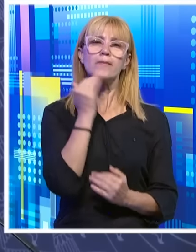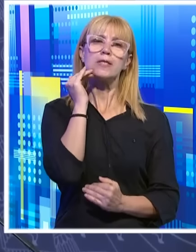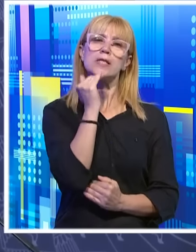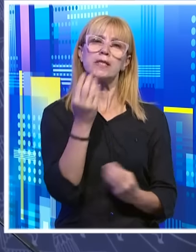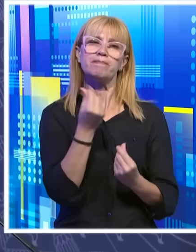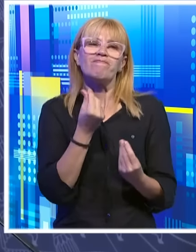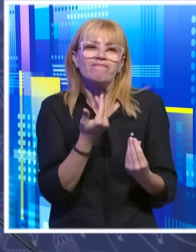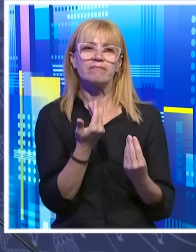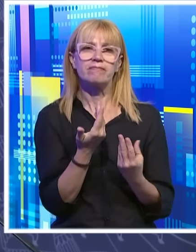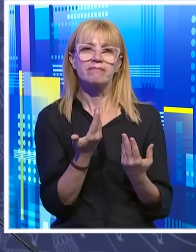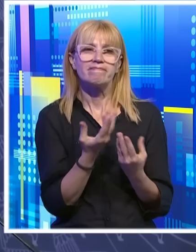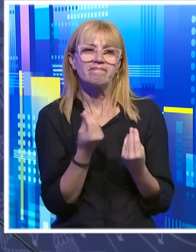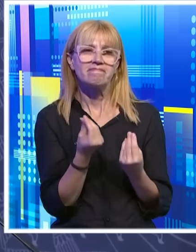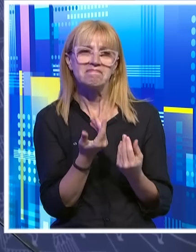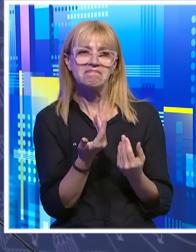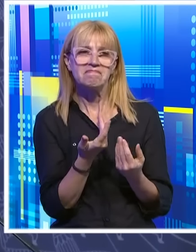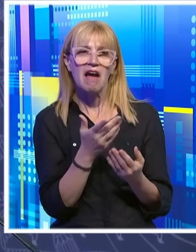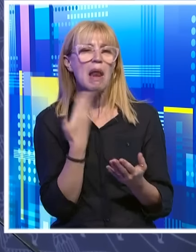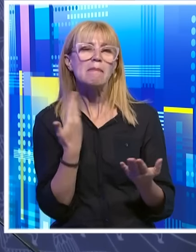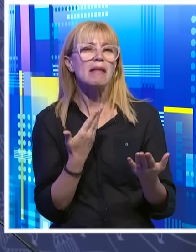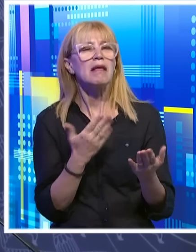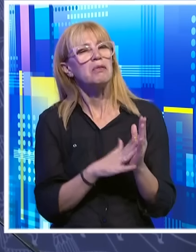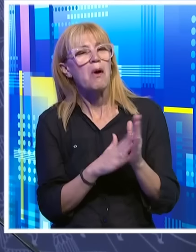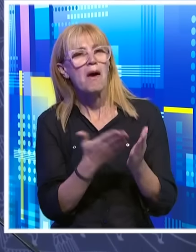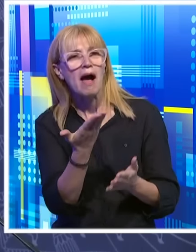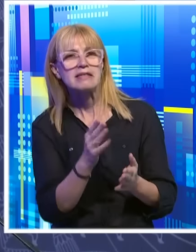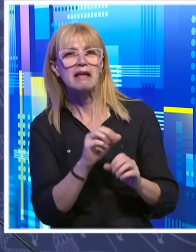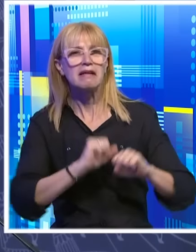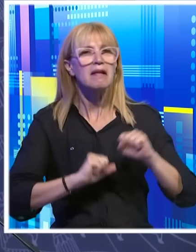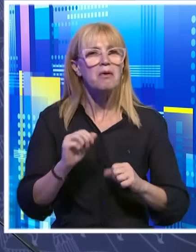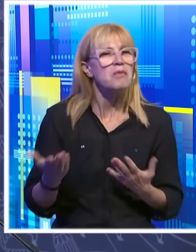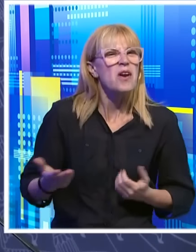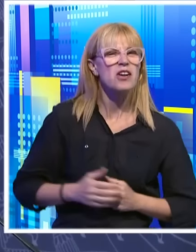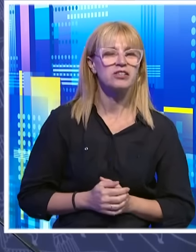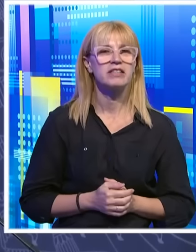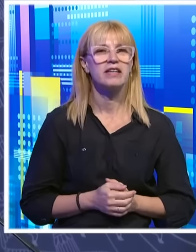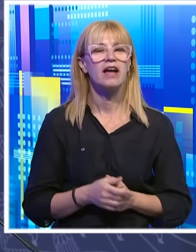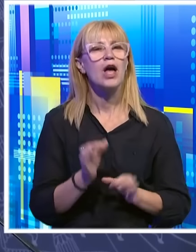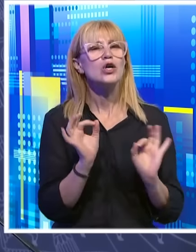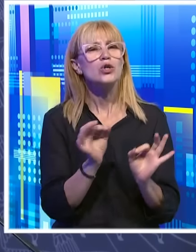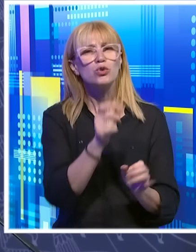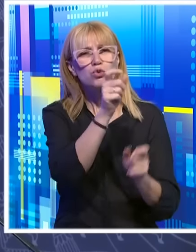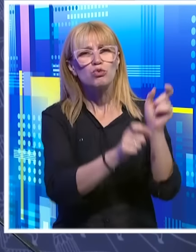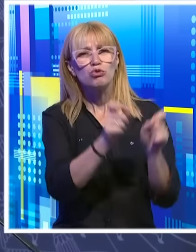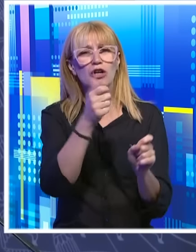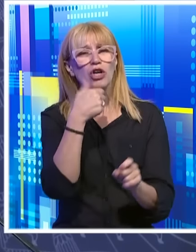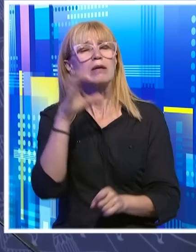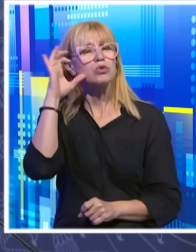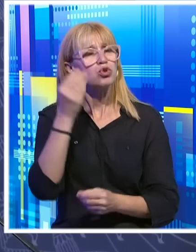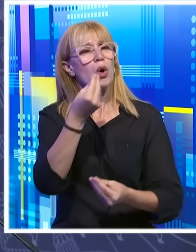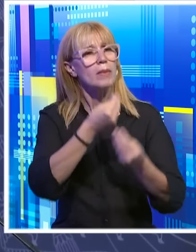srazmerni vašoj argumentaciji. Dakle, stručnjake koje sam slušao, 90%